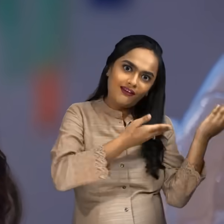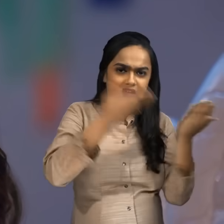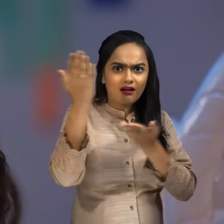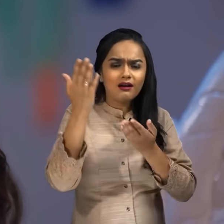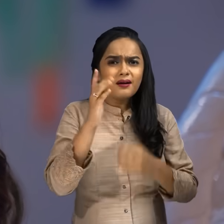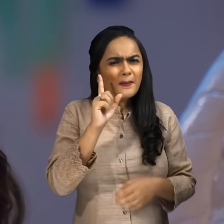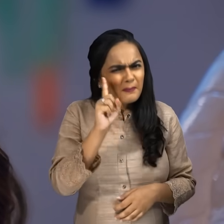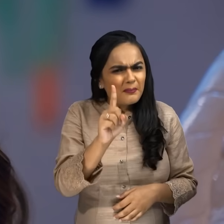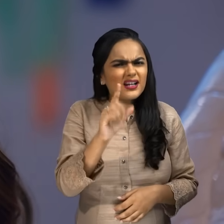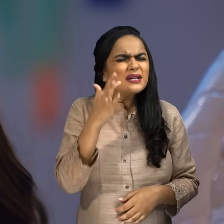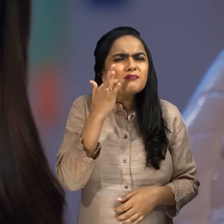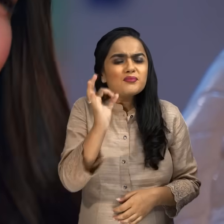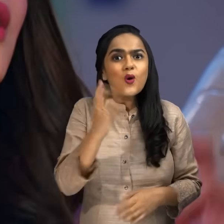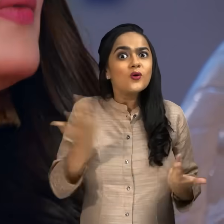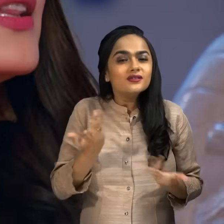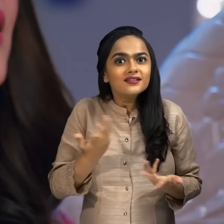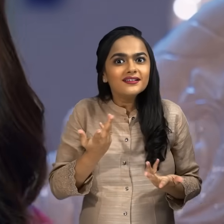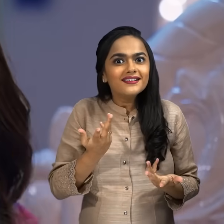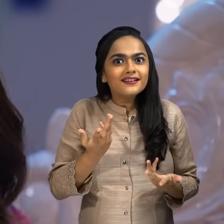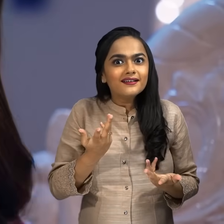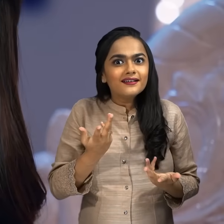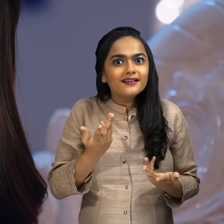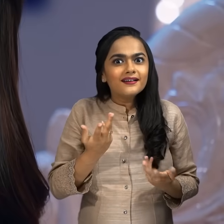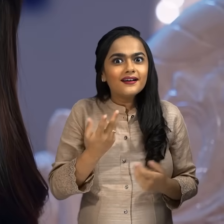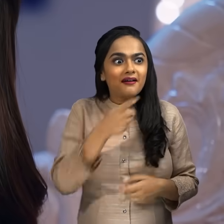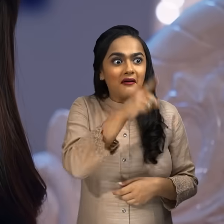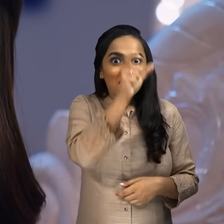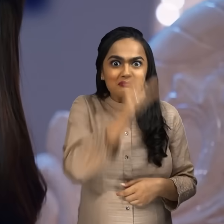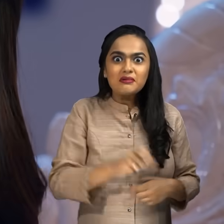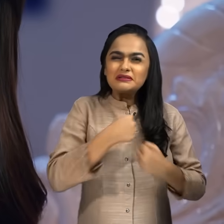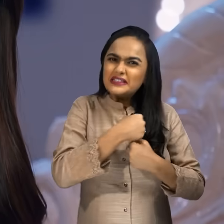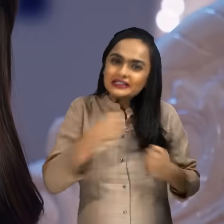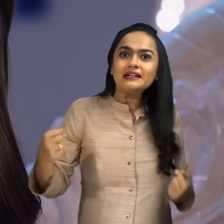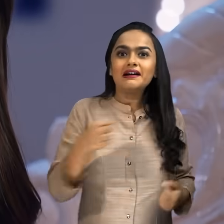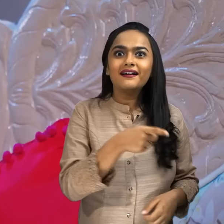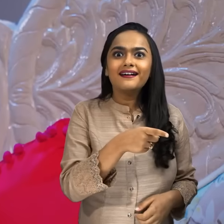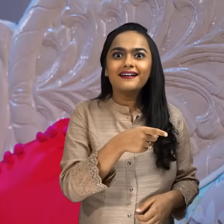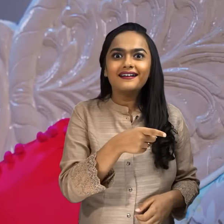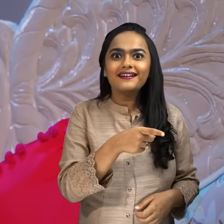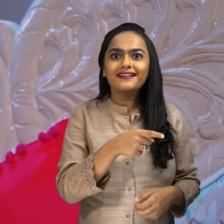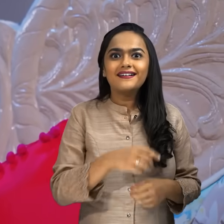पहुंच गया, लेकिन इम्पोर्टेंट बात ये है कि उसने हिम्मत दिखाई।